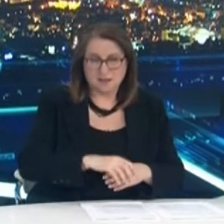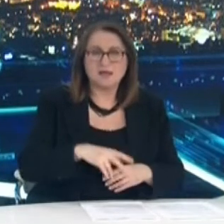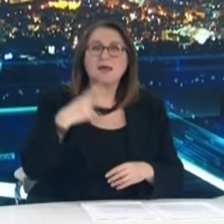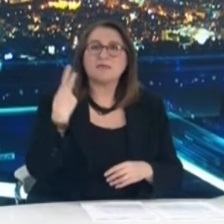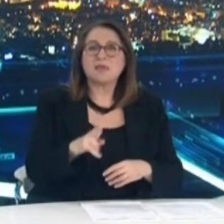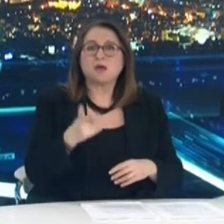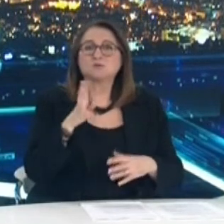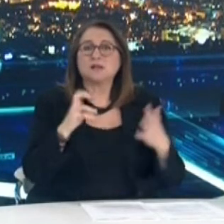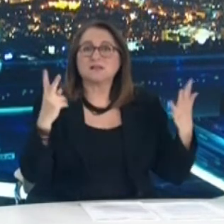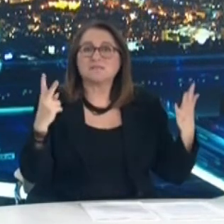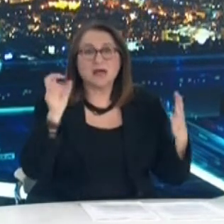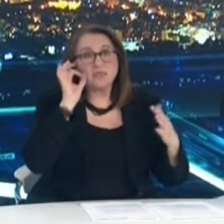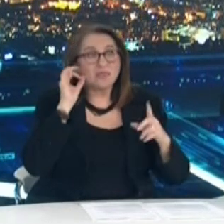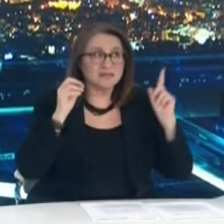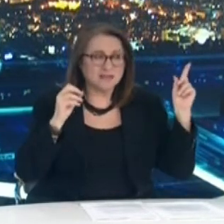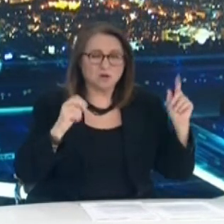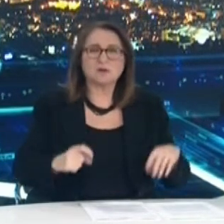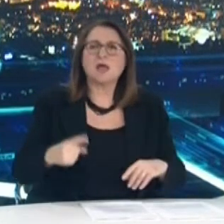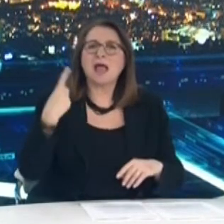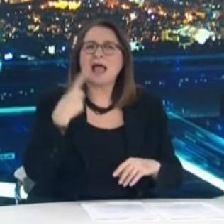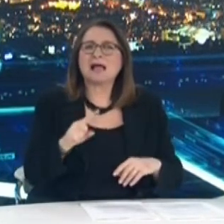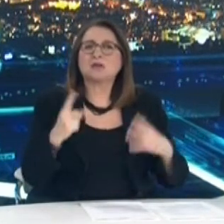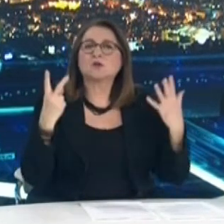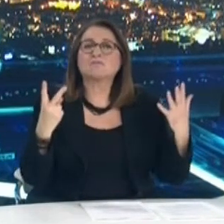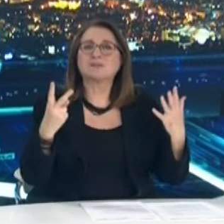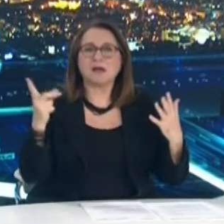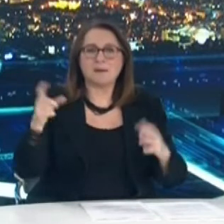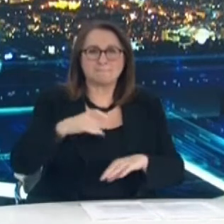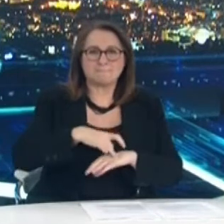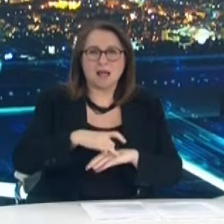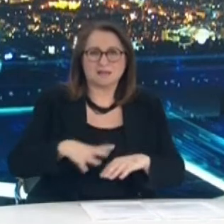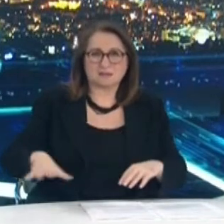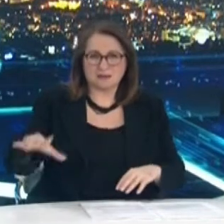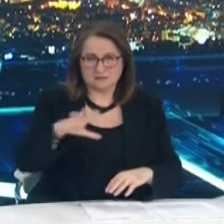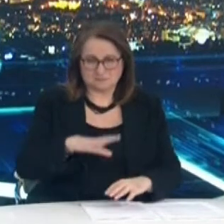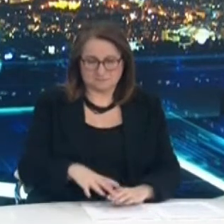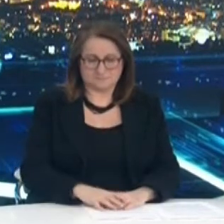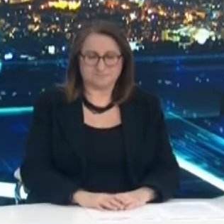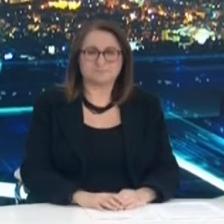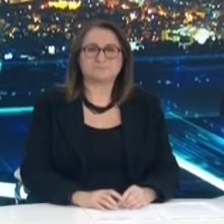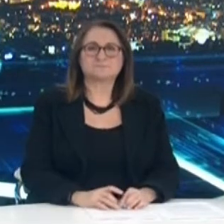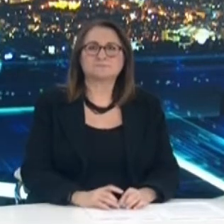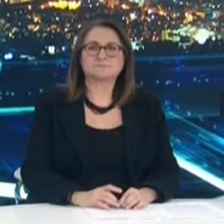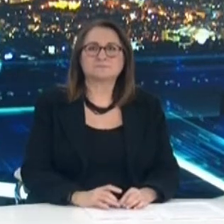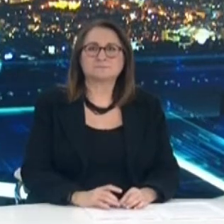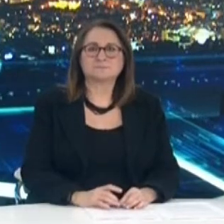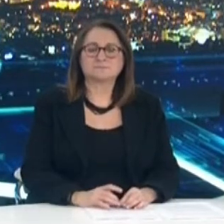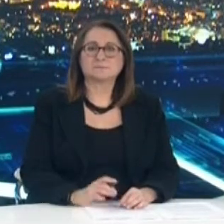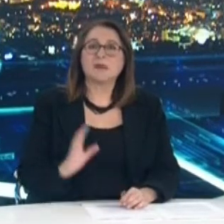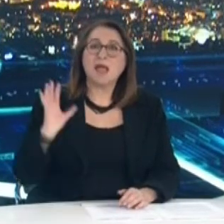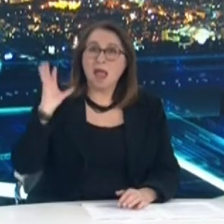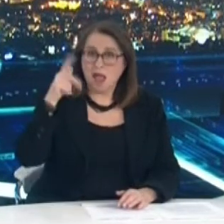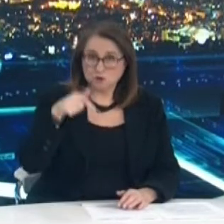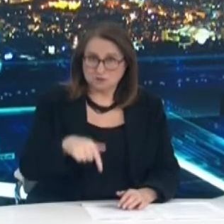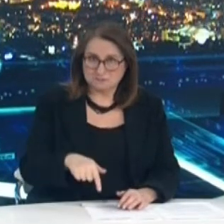στη Θεσσαλονίκη και 107 στην Αχαΐα. Μέχρι σήμερα, τα κρούσματα σε όλο